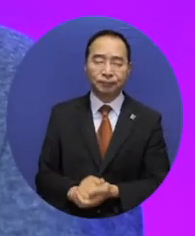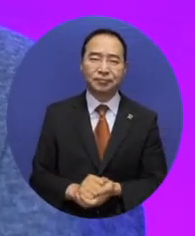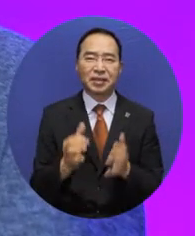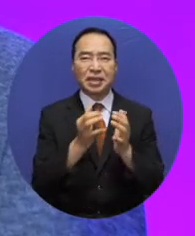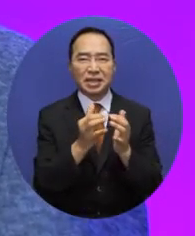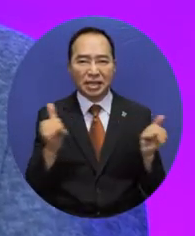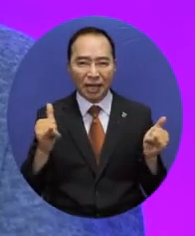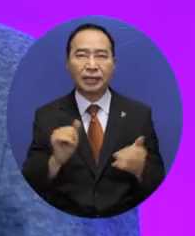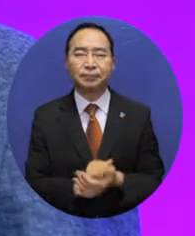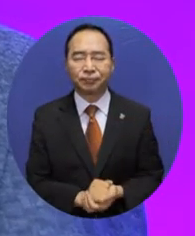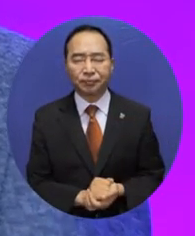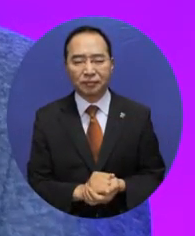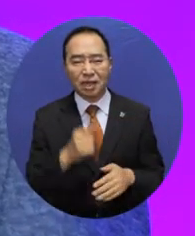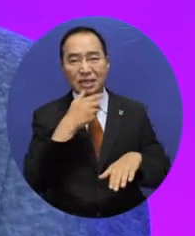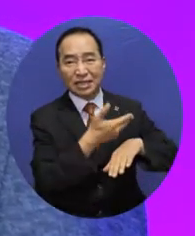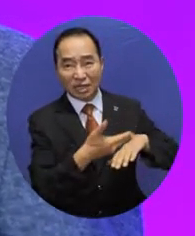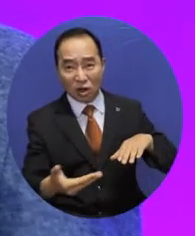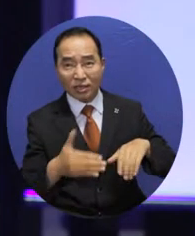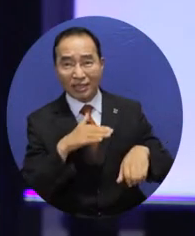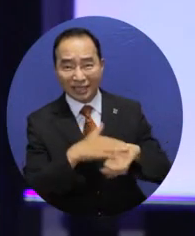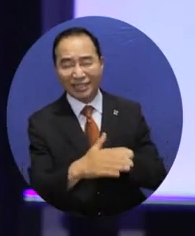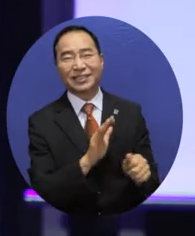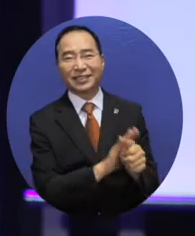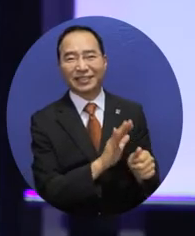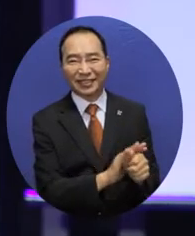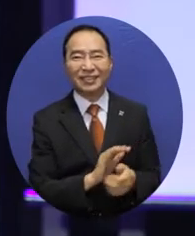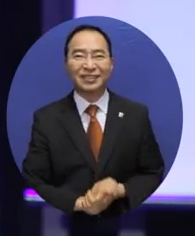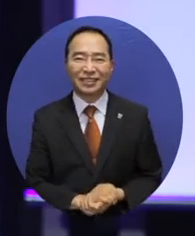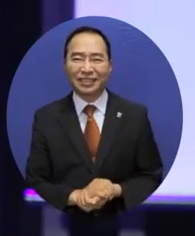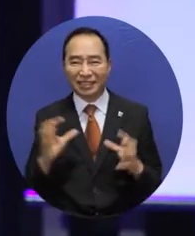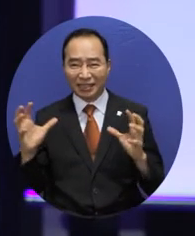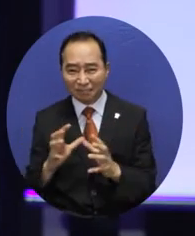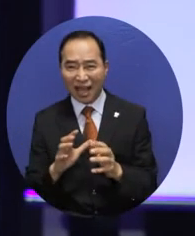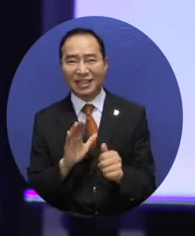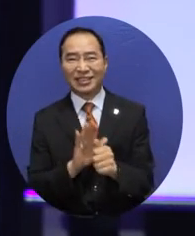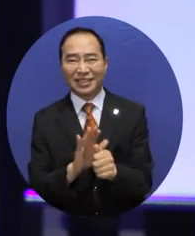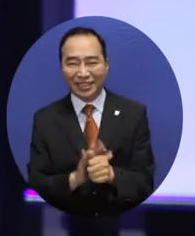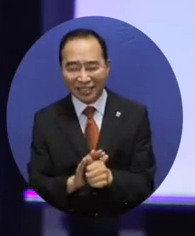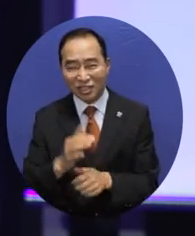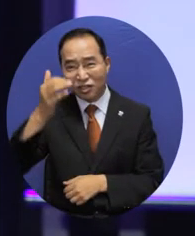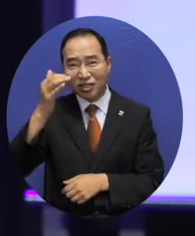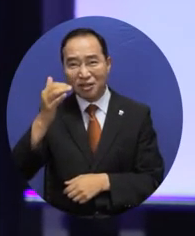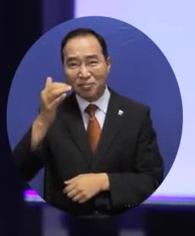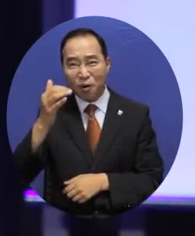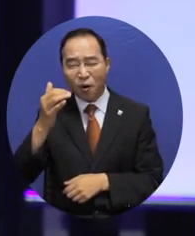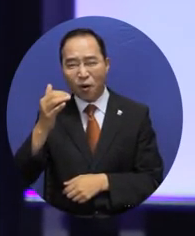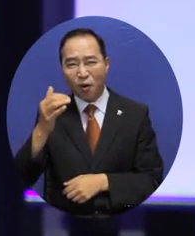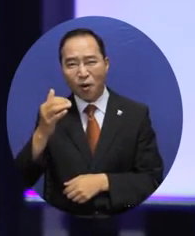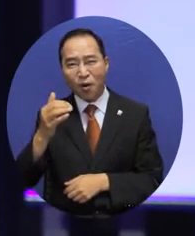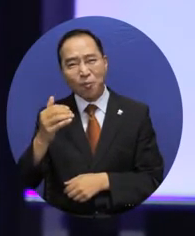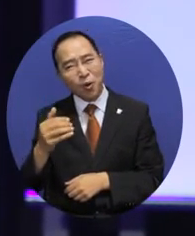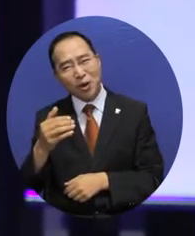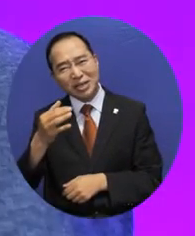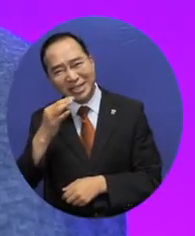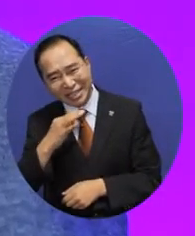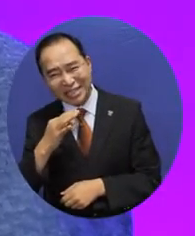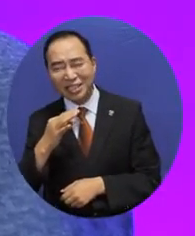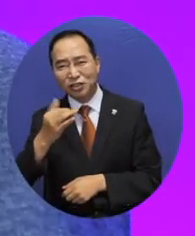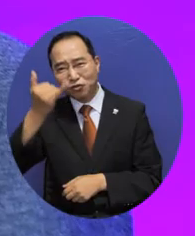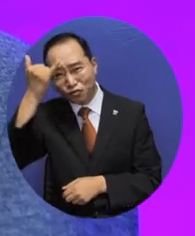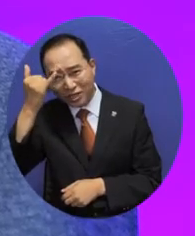혈연적 이타성, 집단 이타성, 호혜적 이타성, 윤리적 이타성을 증대시켜 왔다고 봅니다. 그러니까